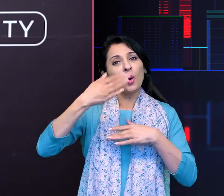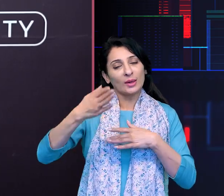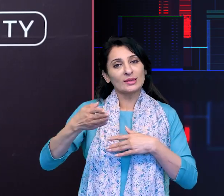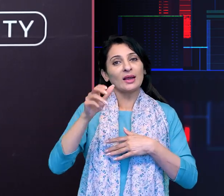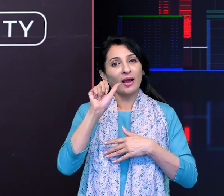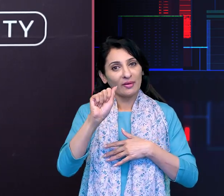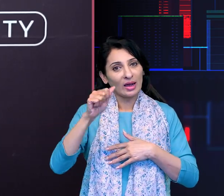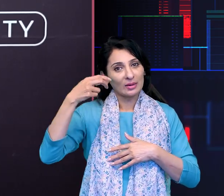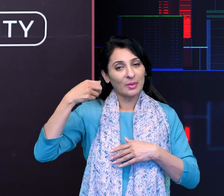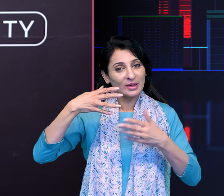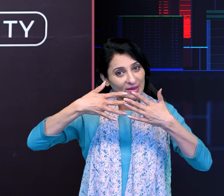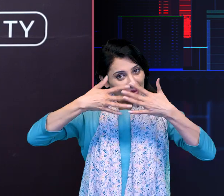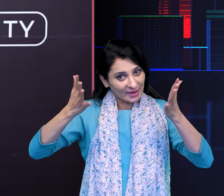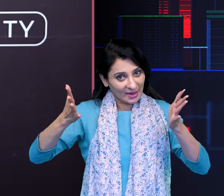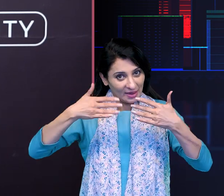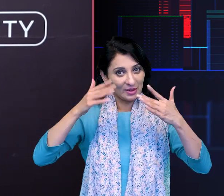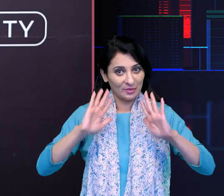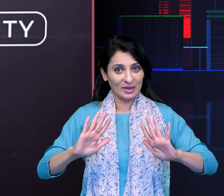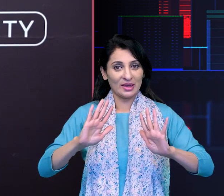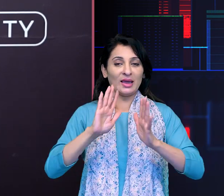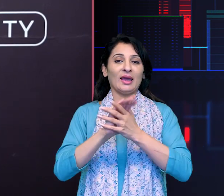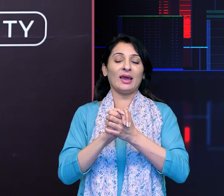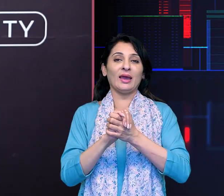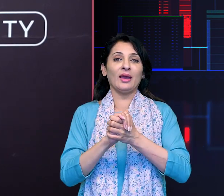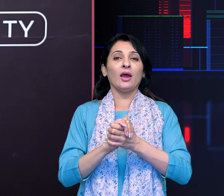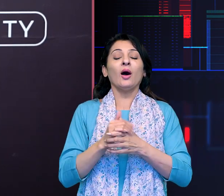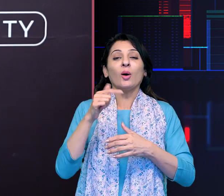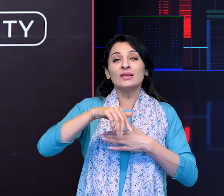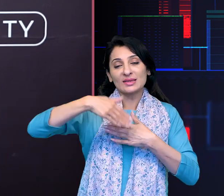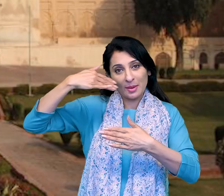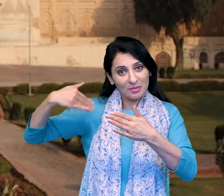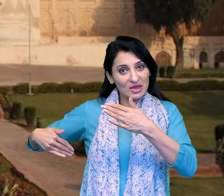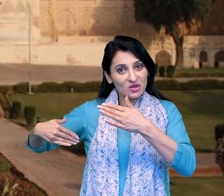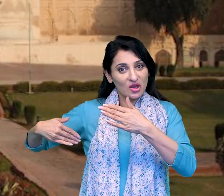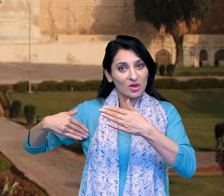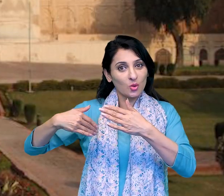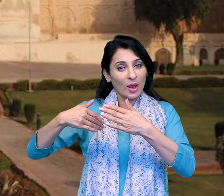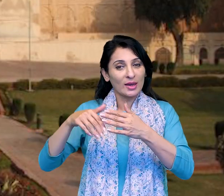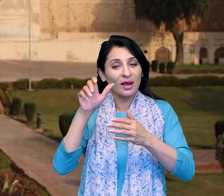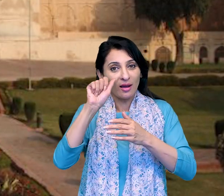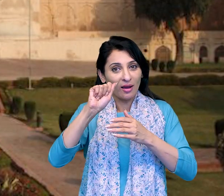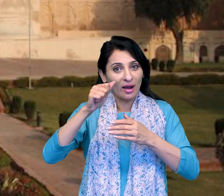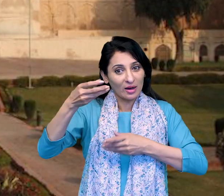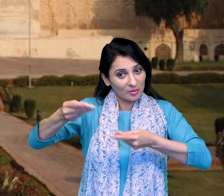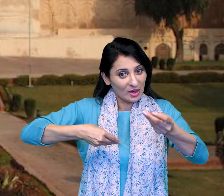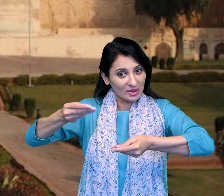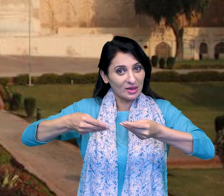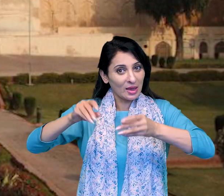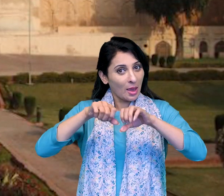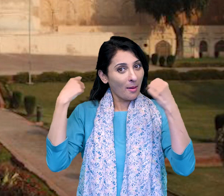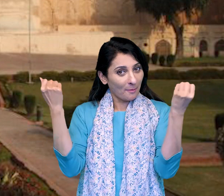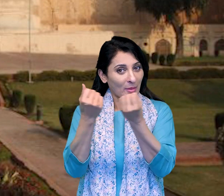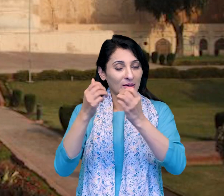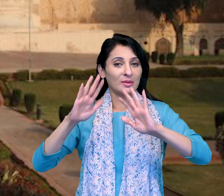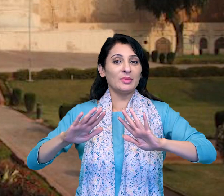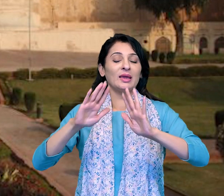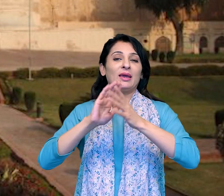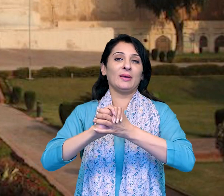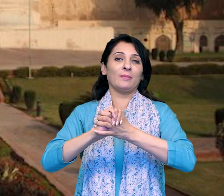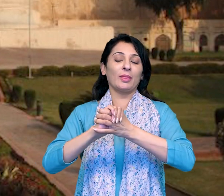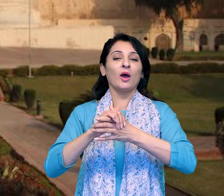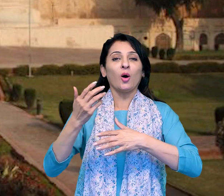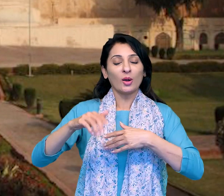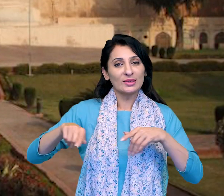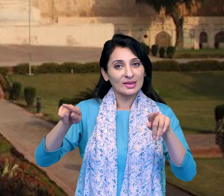पता है स्पाइस मार्केट लाहौर की बहुत बड़ी मंडी उसकी बैक साइड पर है इसके अलावा अलमगीरी गेट जो कॉन्टैक्ट करता है लिंक करता